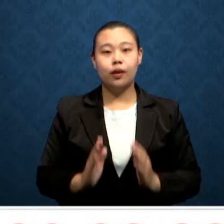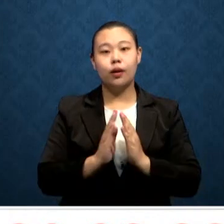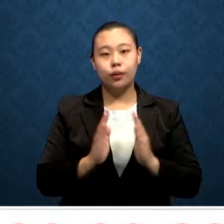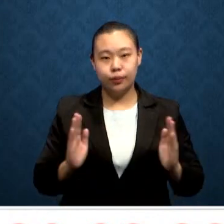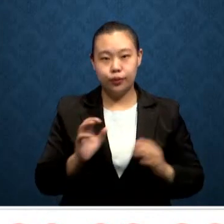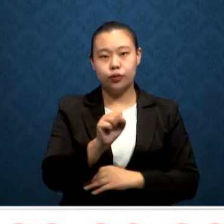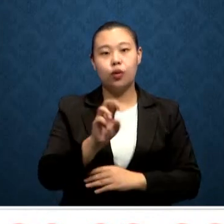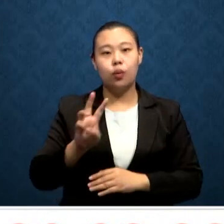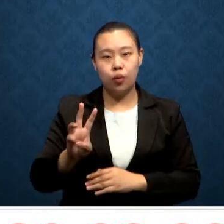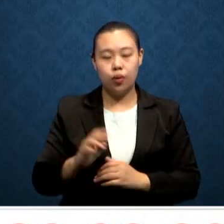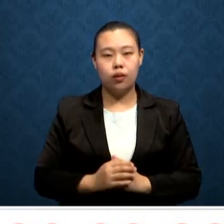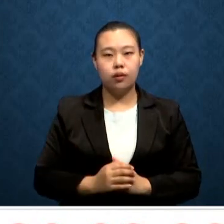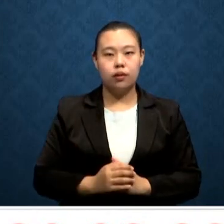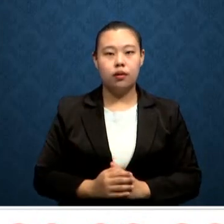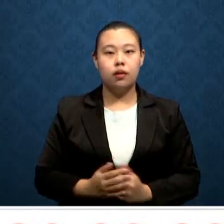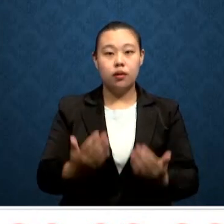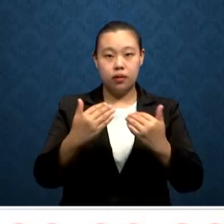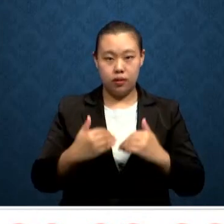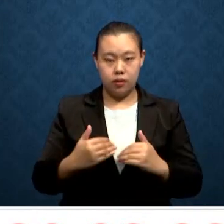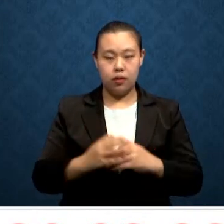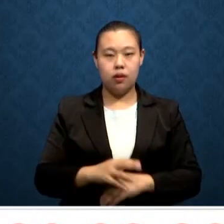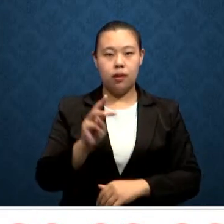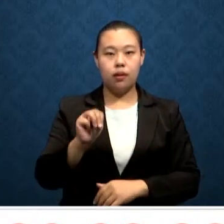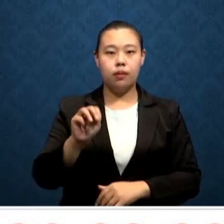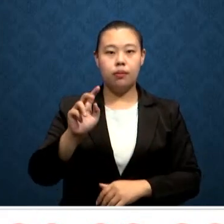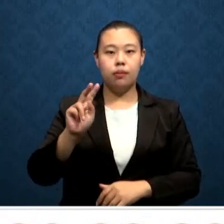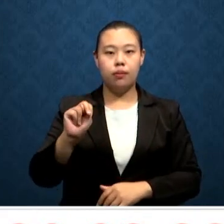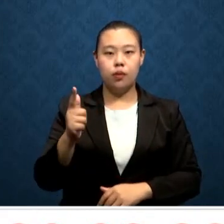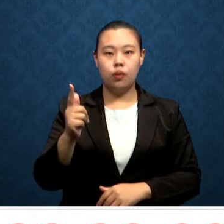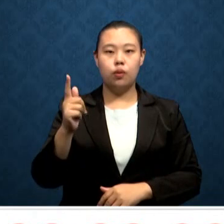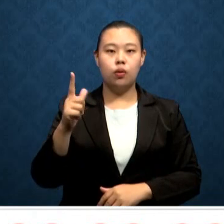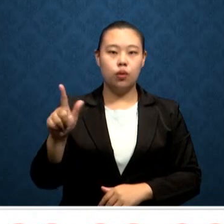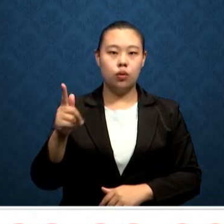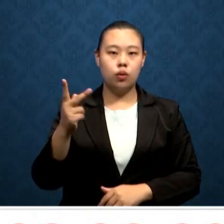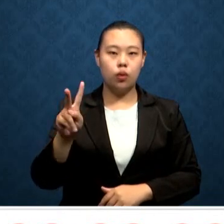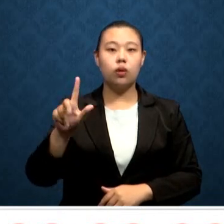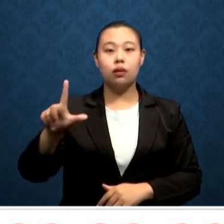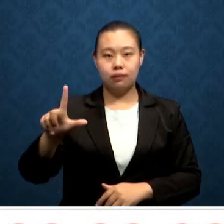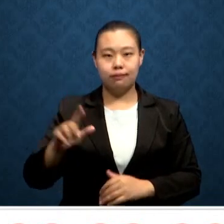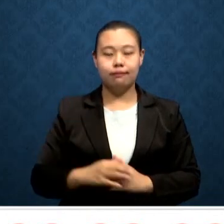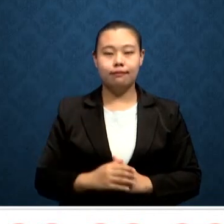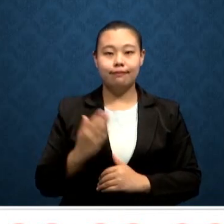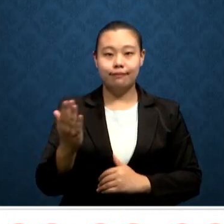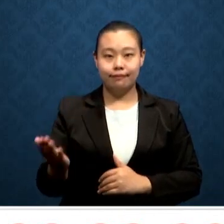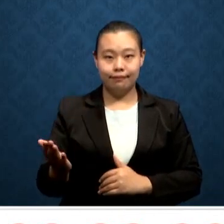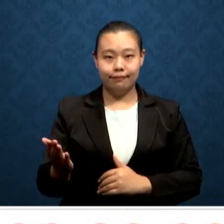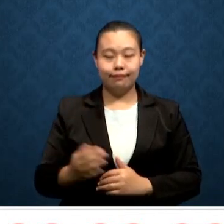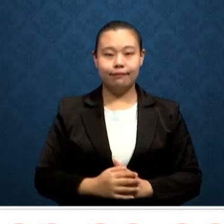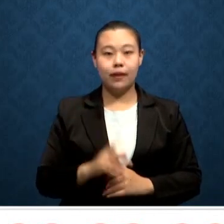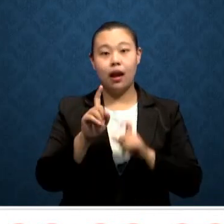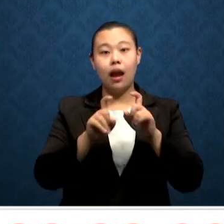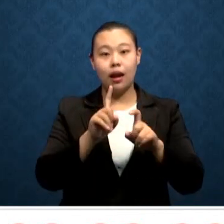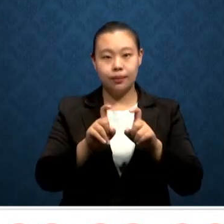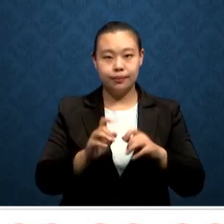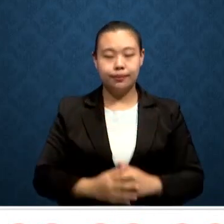เชิญท่านมงคลชนะวัดปัญญาอภิปรายครับเชิญครับ กราบเรียน